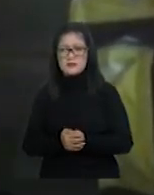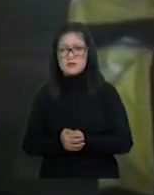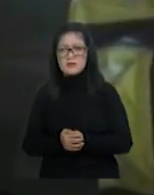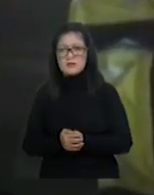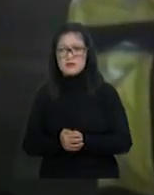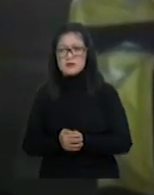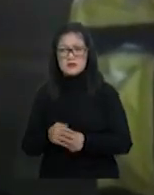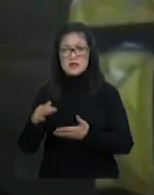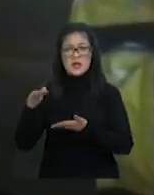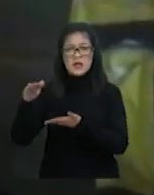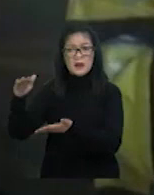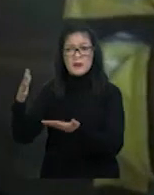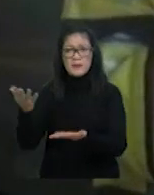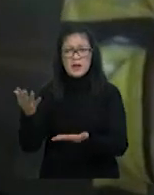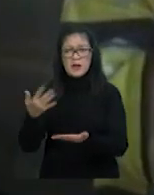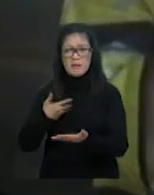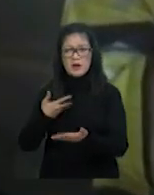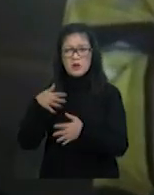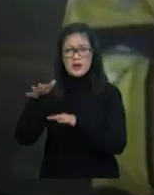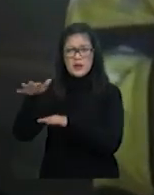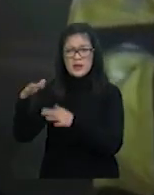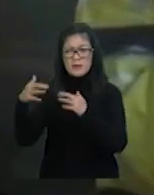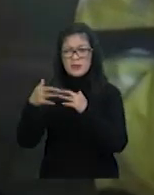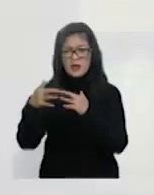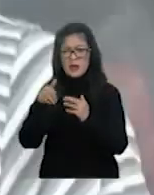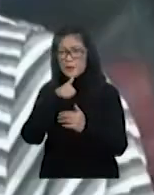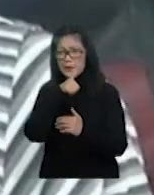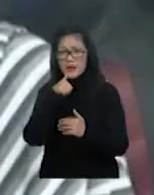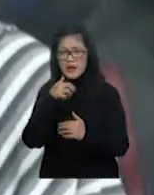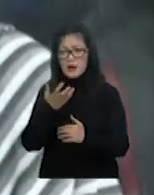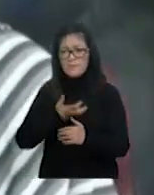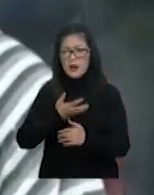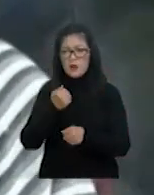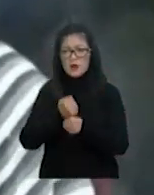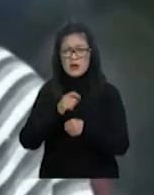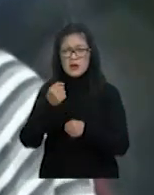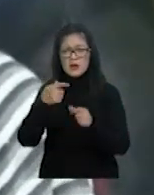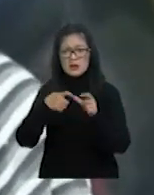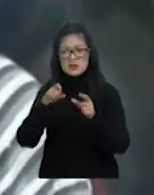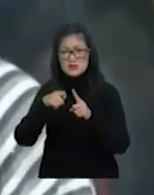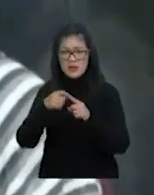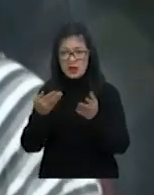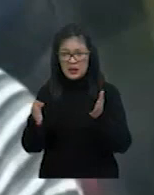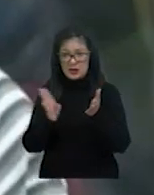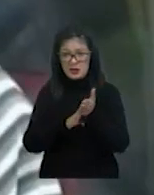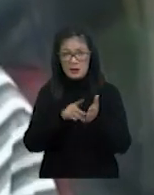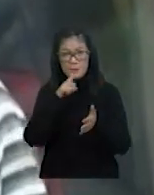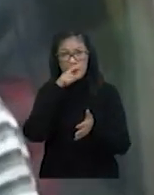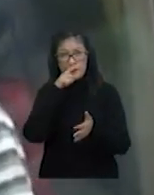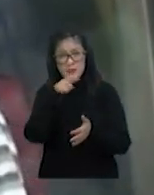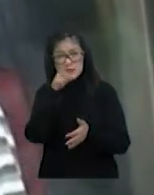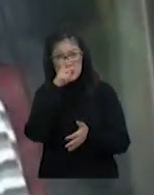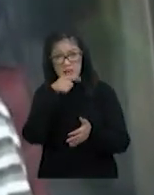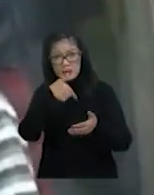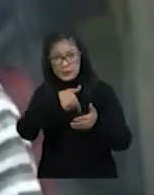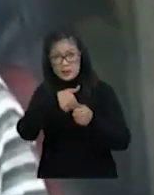Ini kirim klay, Pak. Tanah Merah. Kemana ini? Mau ke Gresik. Nyari solar sekarang, Pak? Iya. Ini tadi sudah berapa SPBU yang